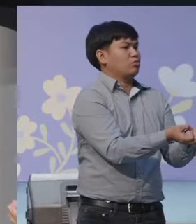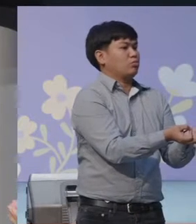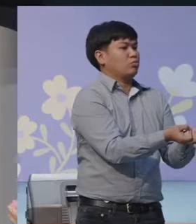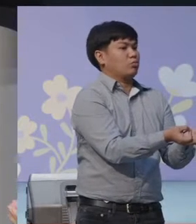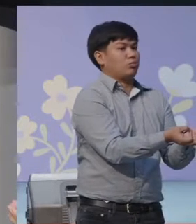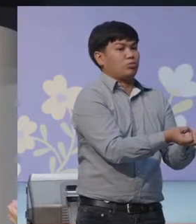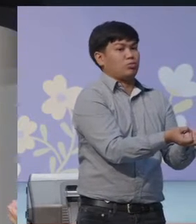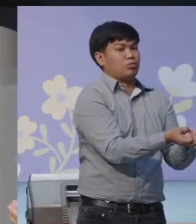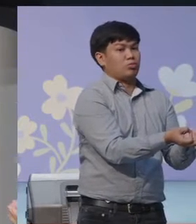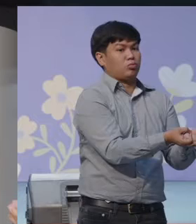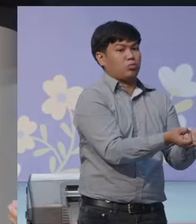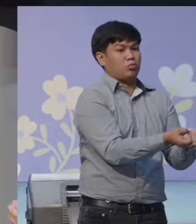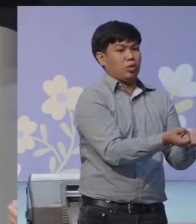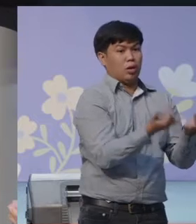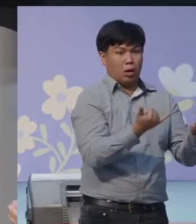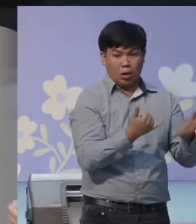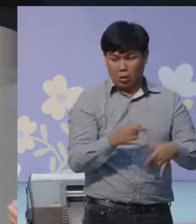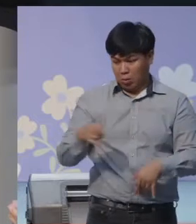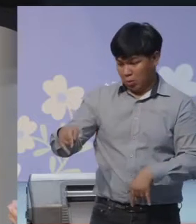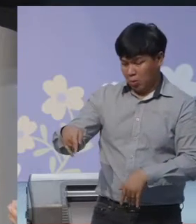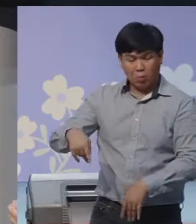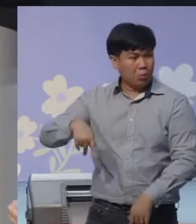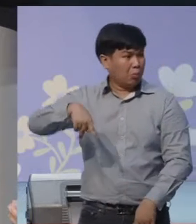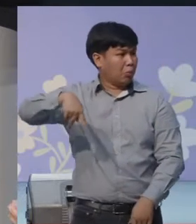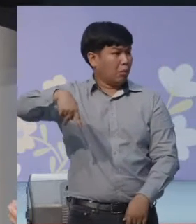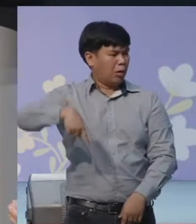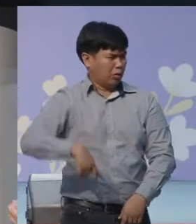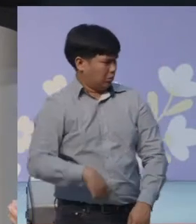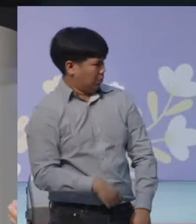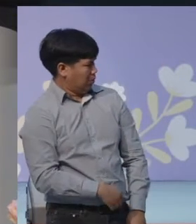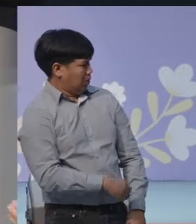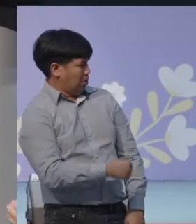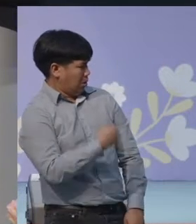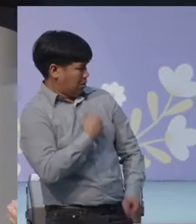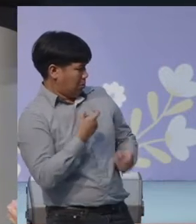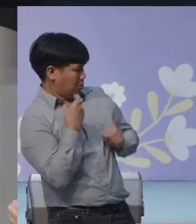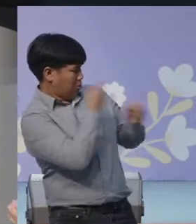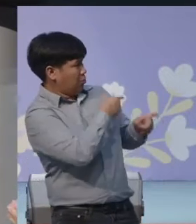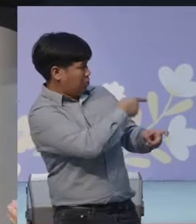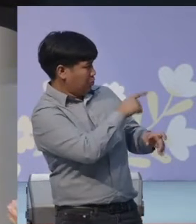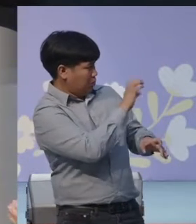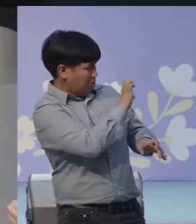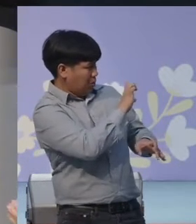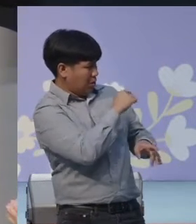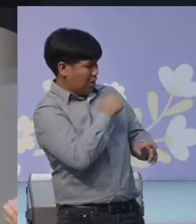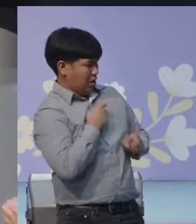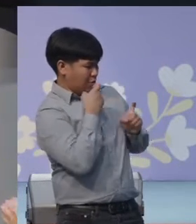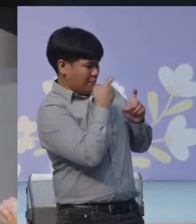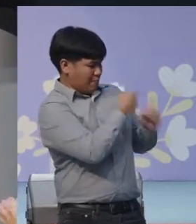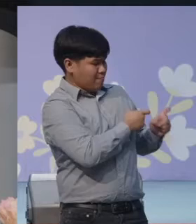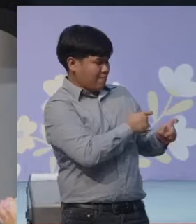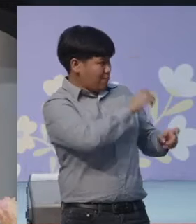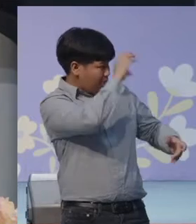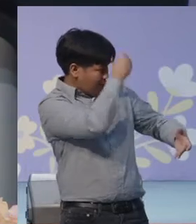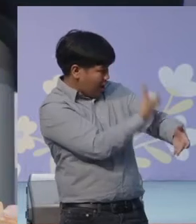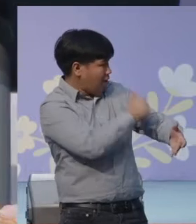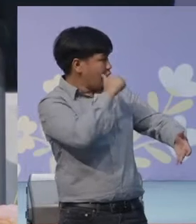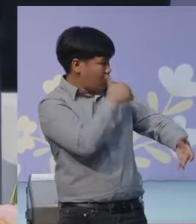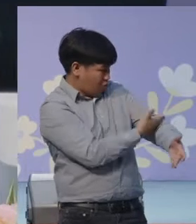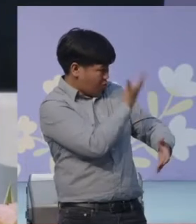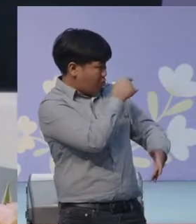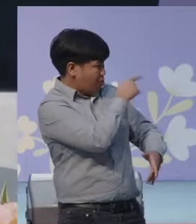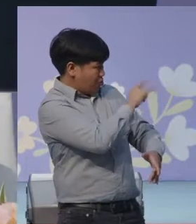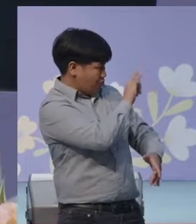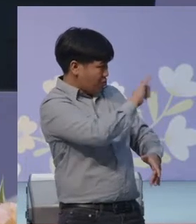naman masisisi ngayon si Penina, no? Ako nagbibigay sa iyo ng anak, tas hindi mo ako mahal. Mas mahal mo si Hana. So, ano ginagawa